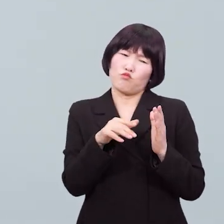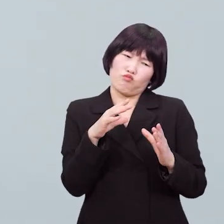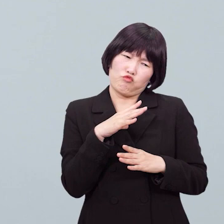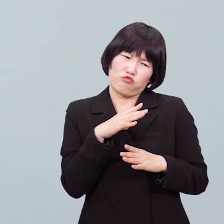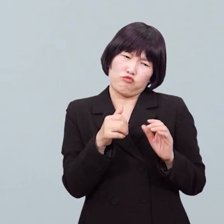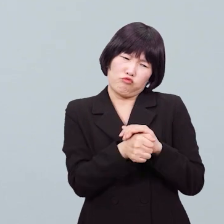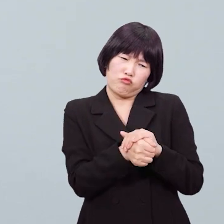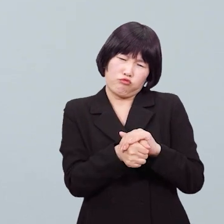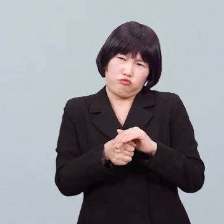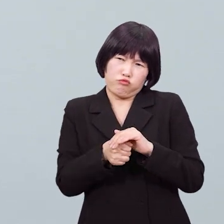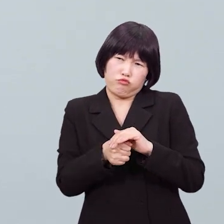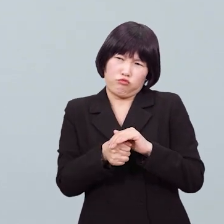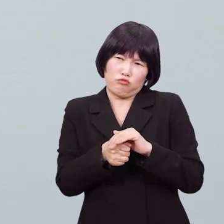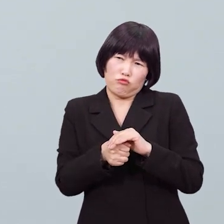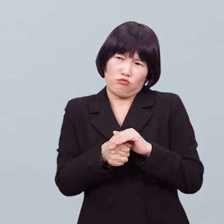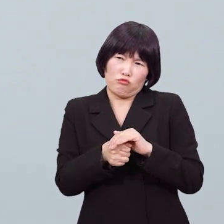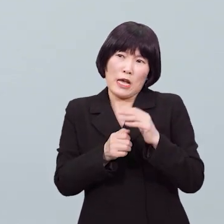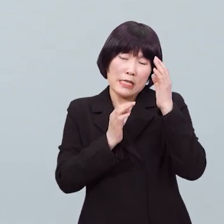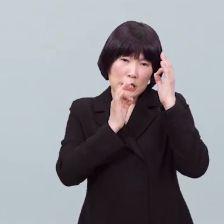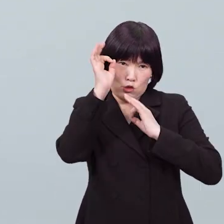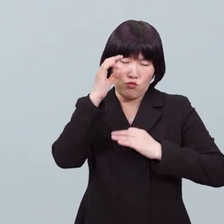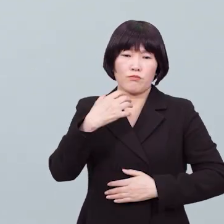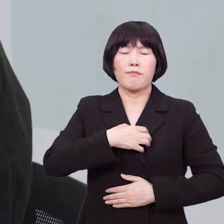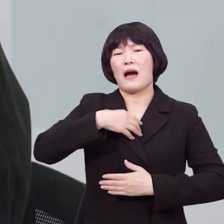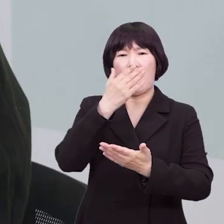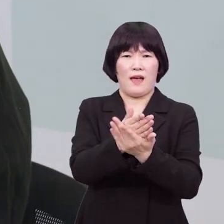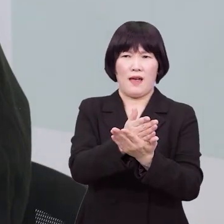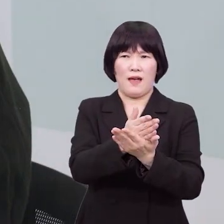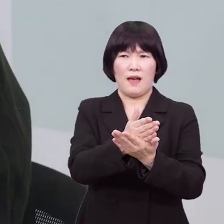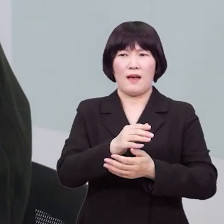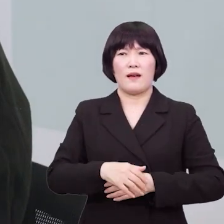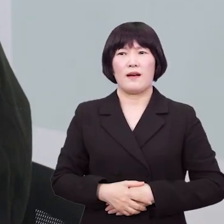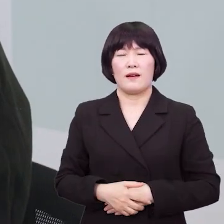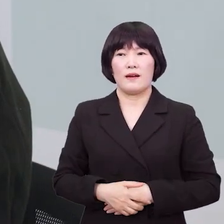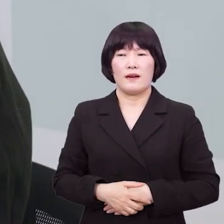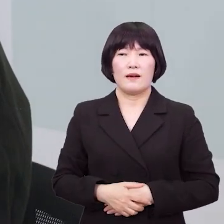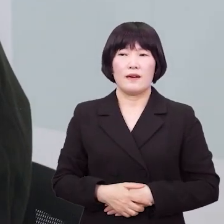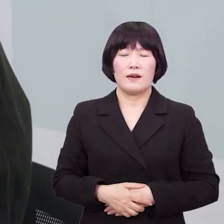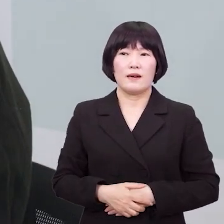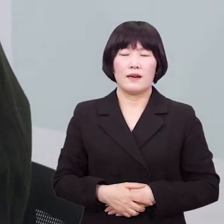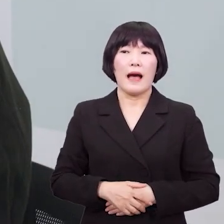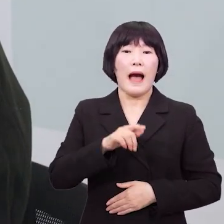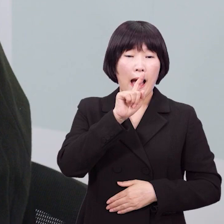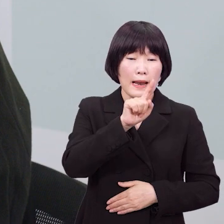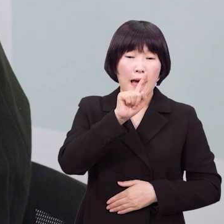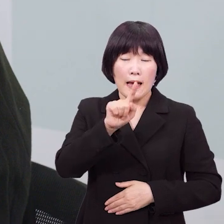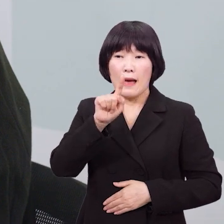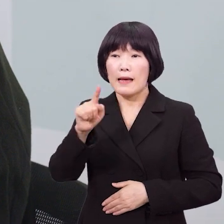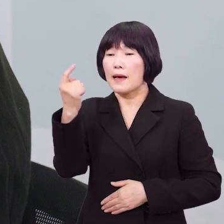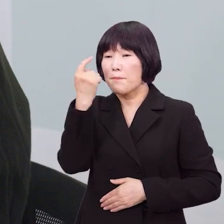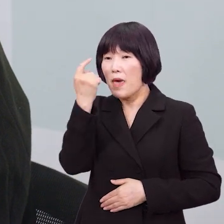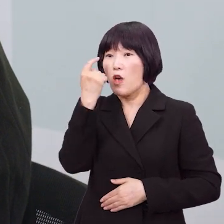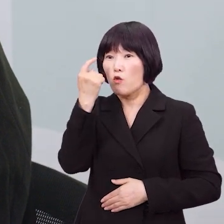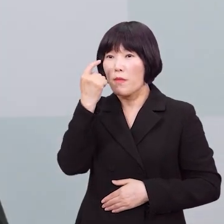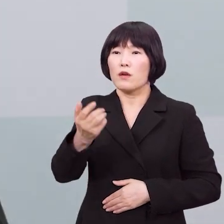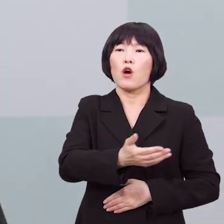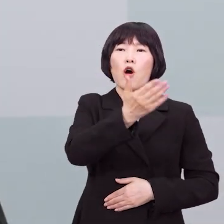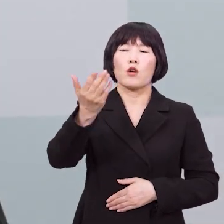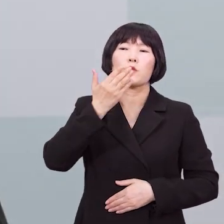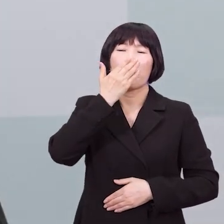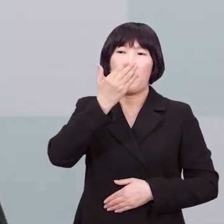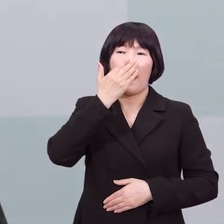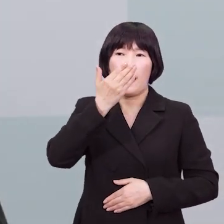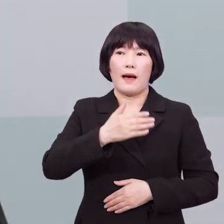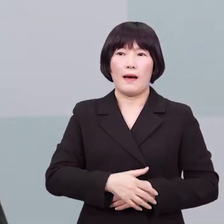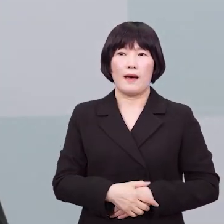무섭고 두렵지만 실수를 걱정하지 마세요. 하나씩 천천히 배우면 우리도 할 수 있습니다.